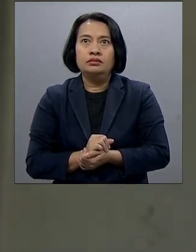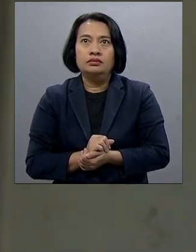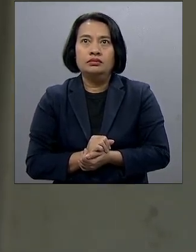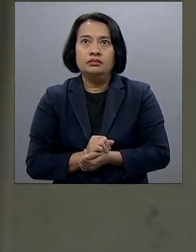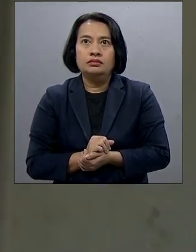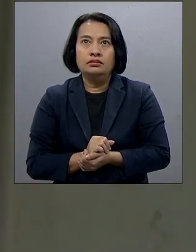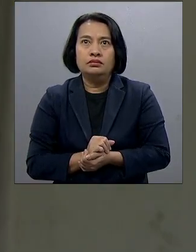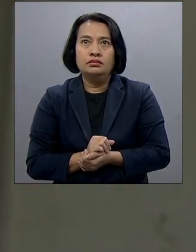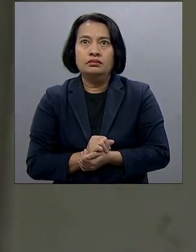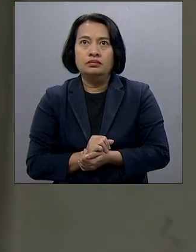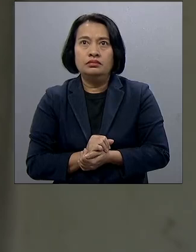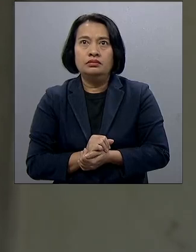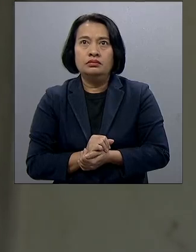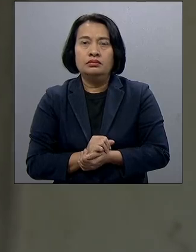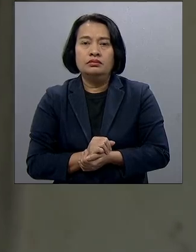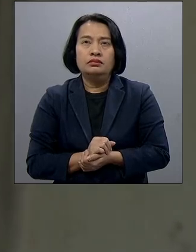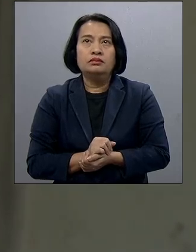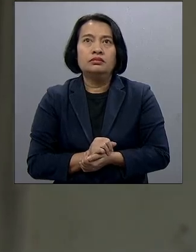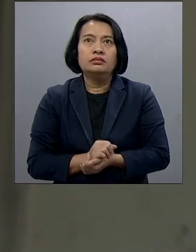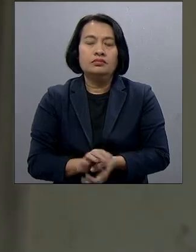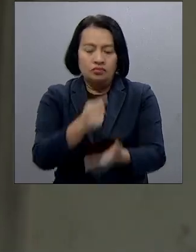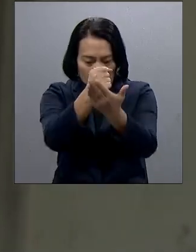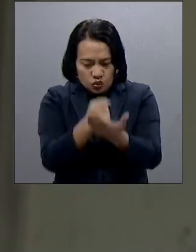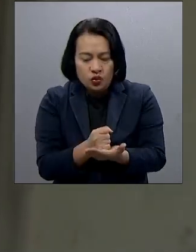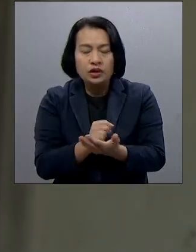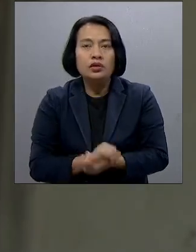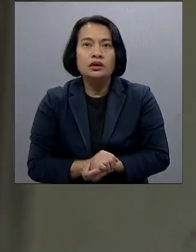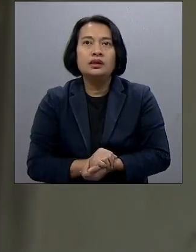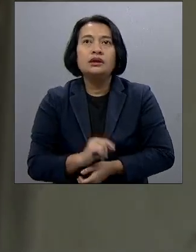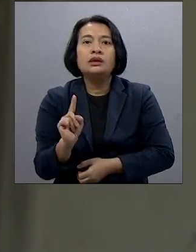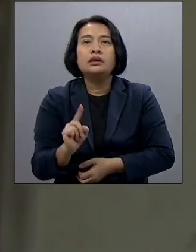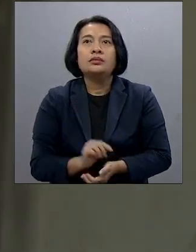ให้ดำเนินการ ค่ะให้ดำเนินการเนี่ยคนบุคคล